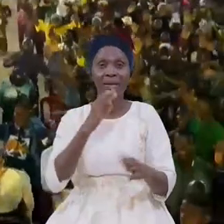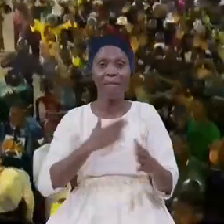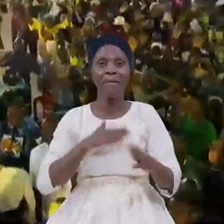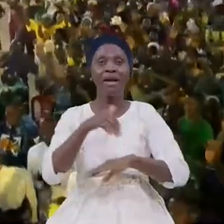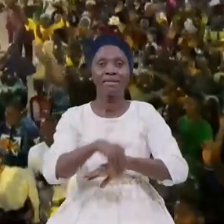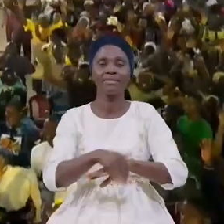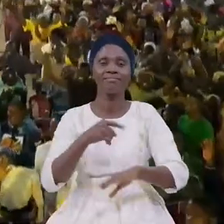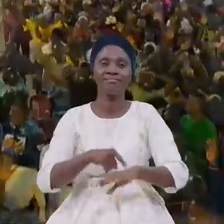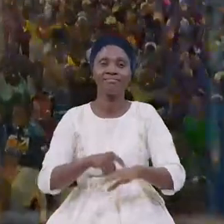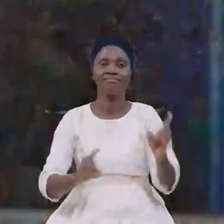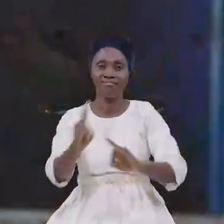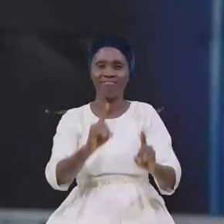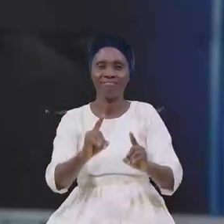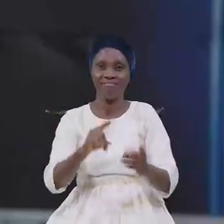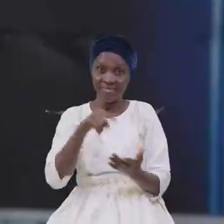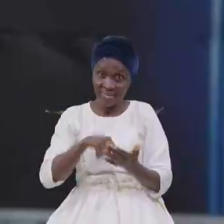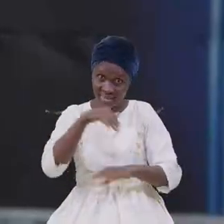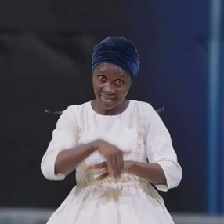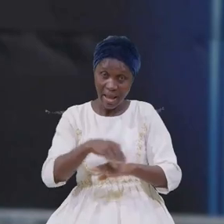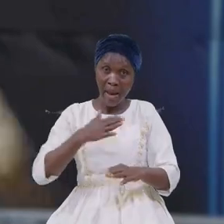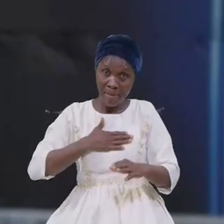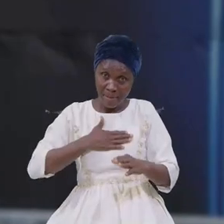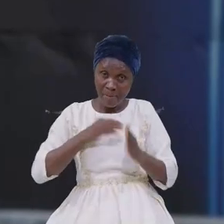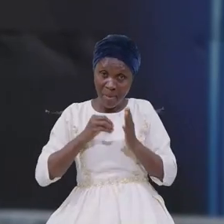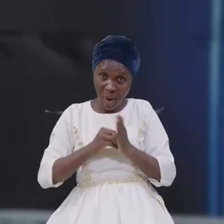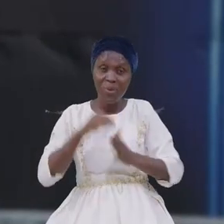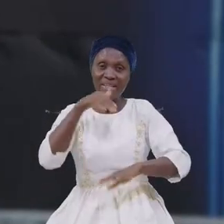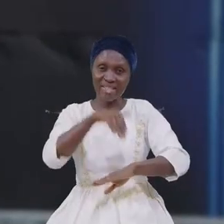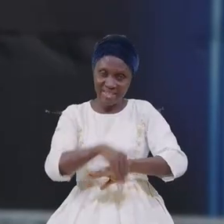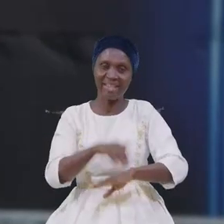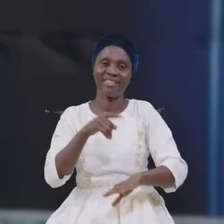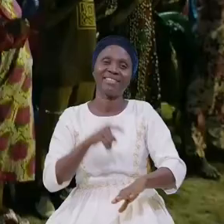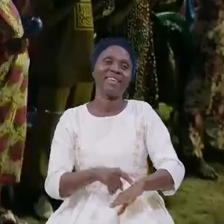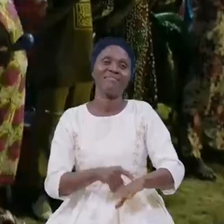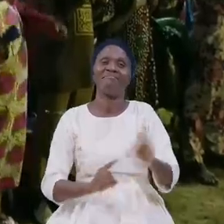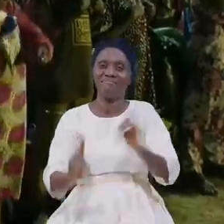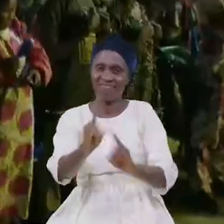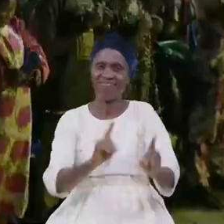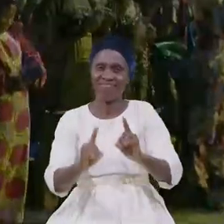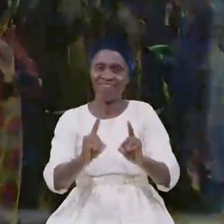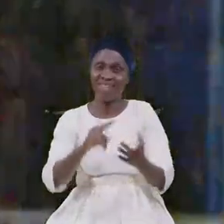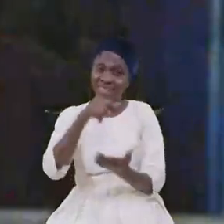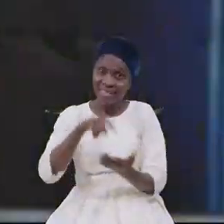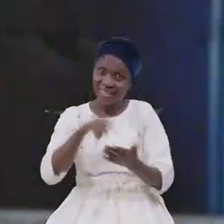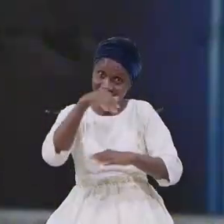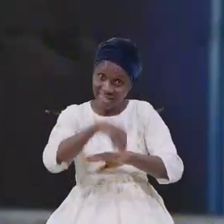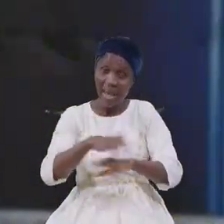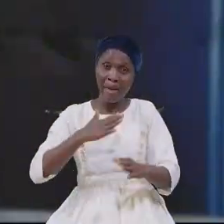soirée. Je dis ma soirée. Ce soir, c'est ma soirée.